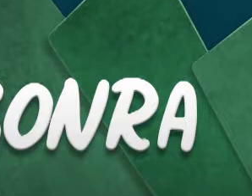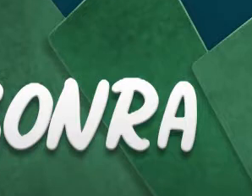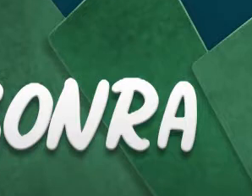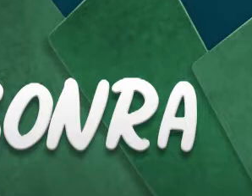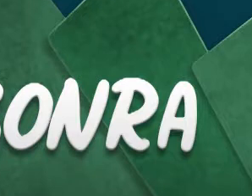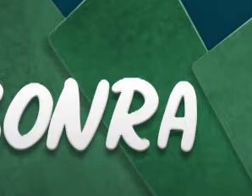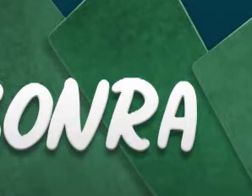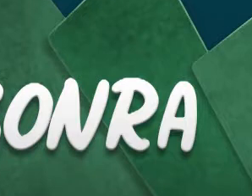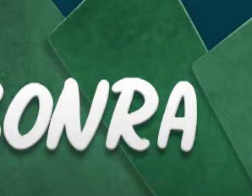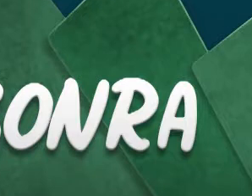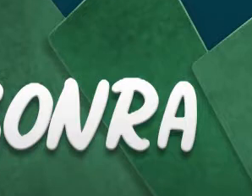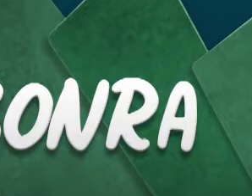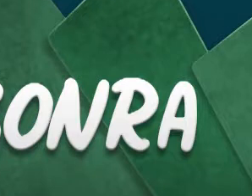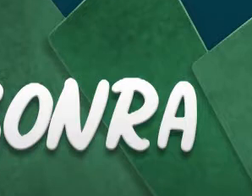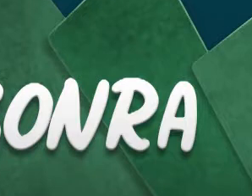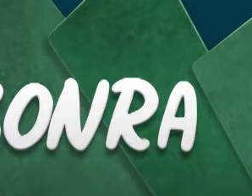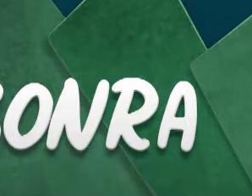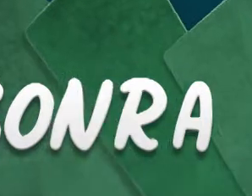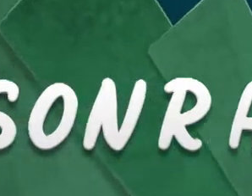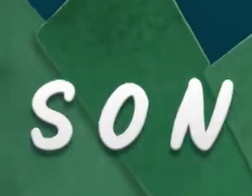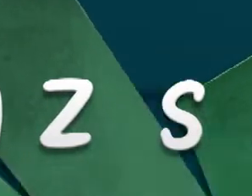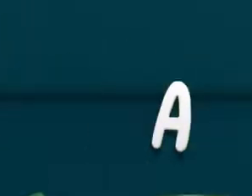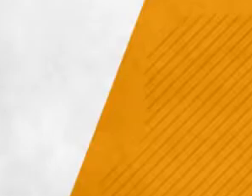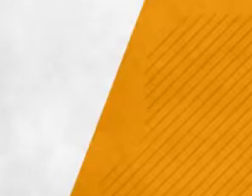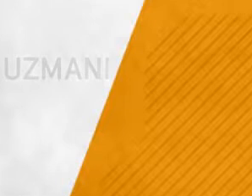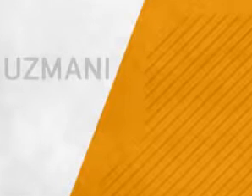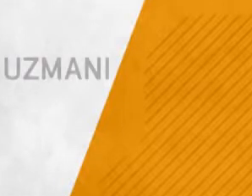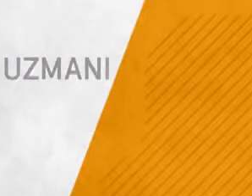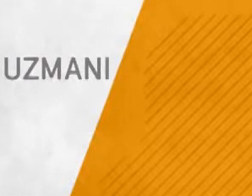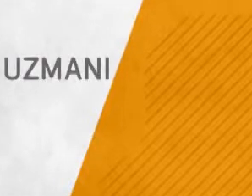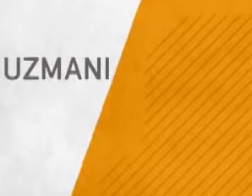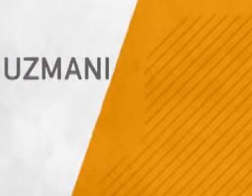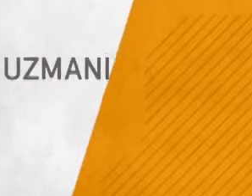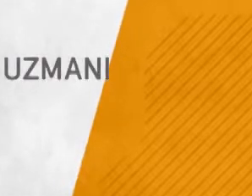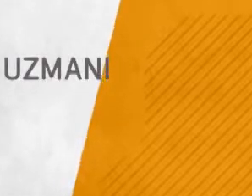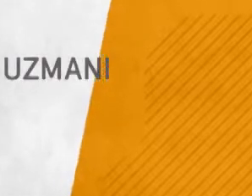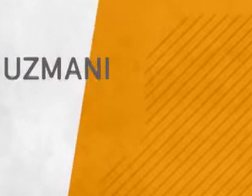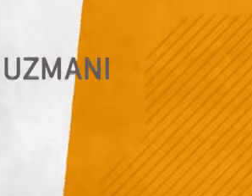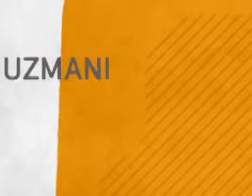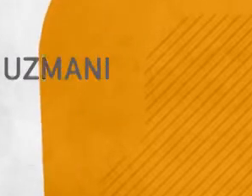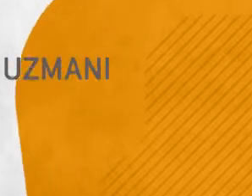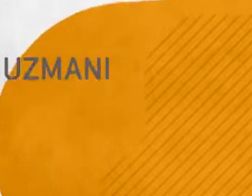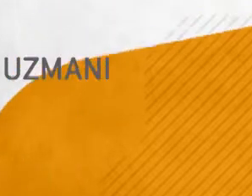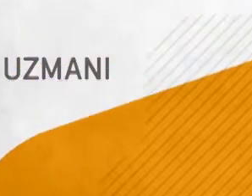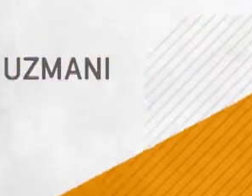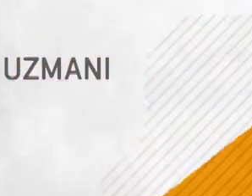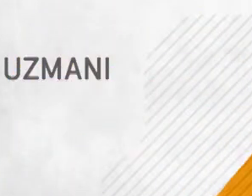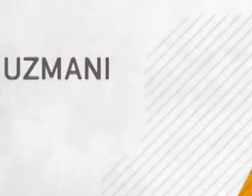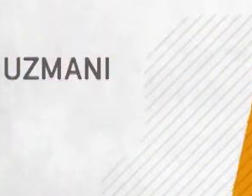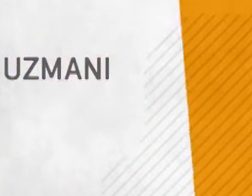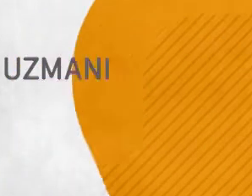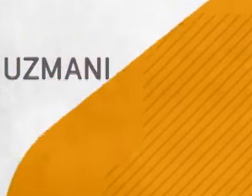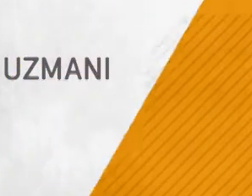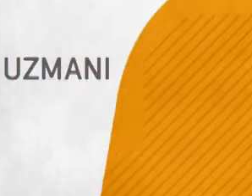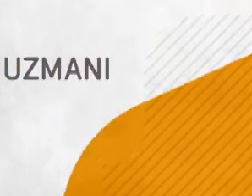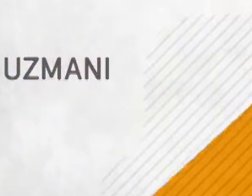Ebeveynlerin hangi davranışları çocuklardaki merak duygusunu köreltiyor? Konuyla ilgili merak edilenleri klinik psikoloji uzmanı Yeliz